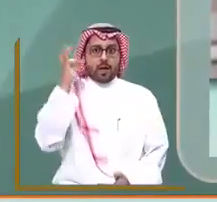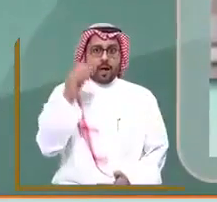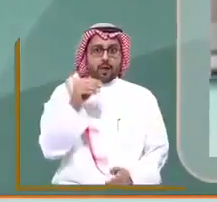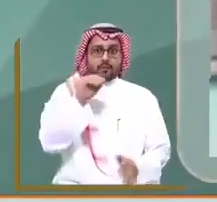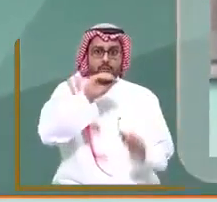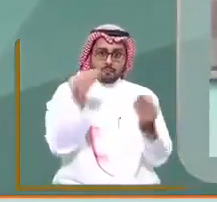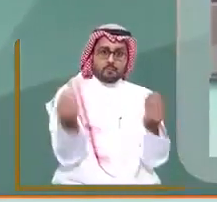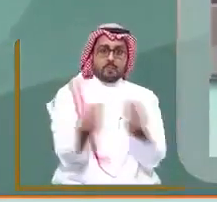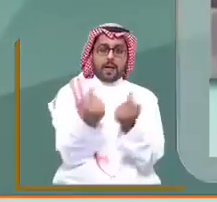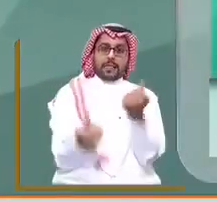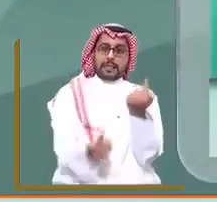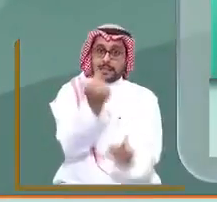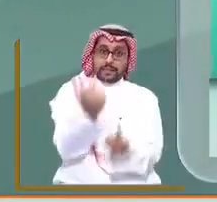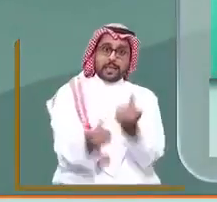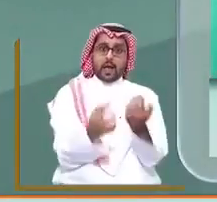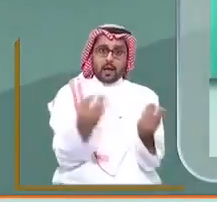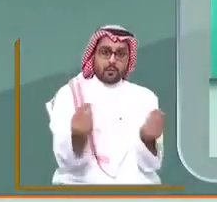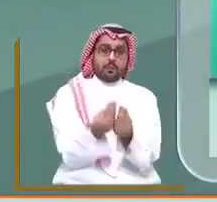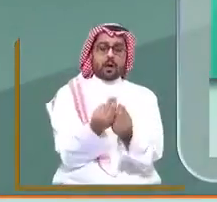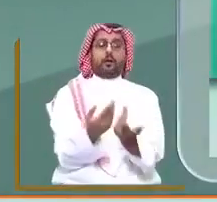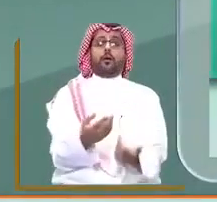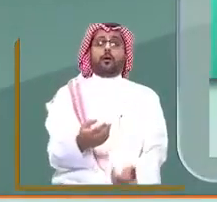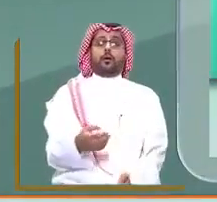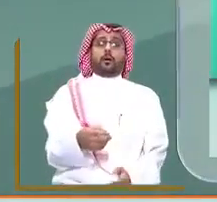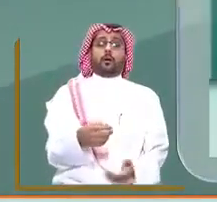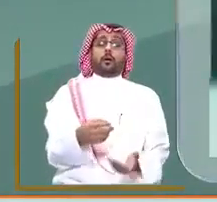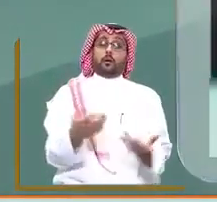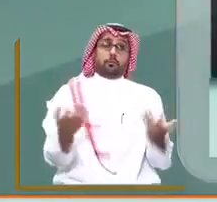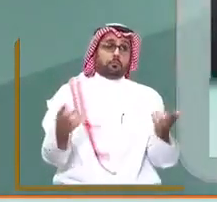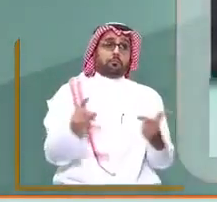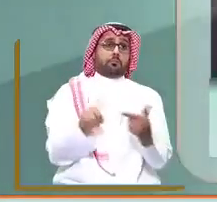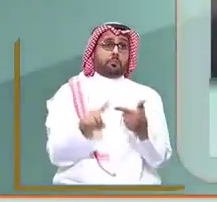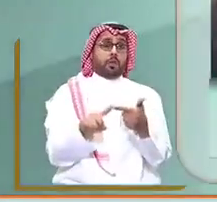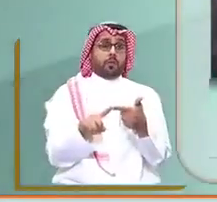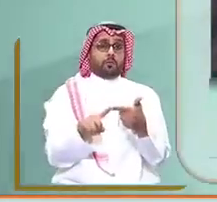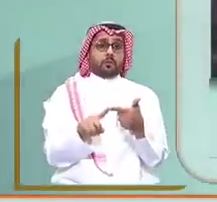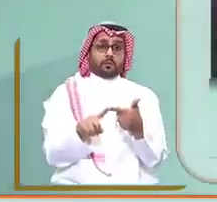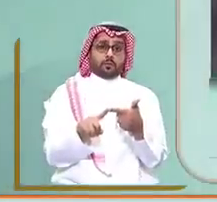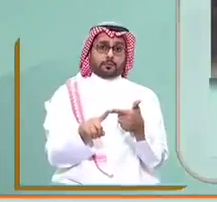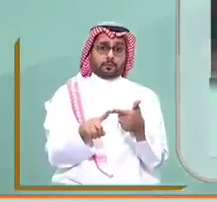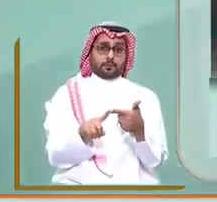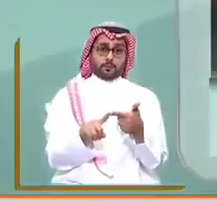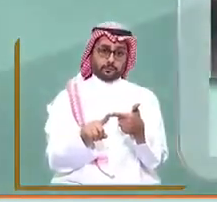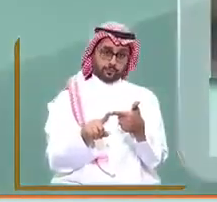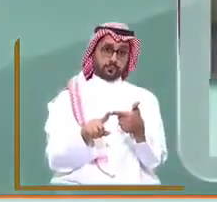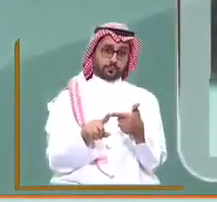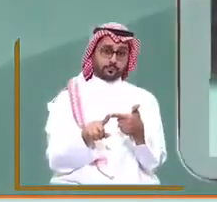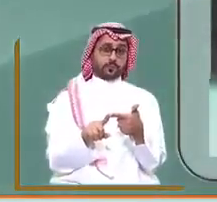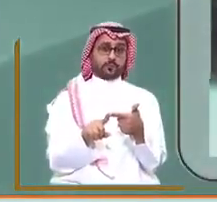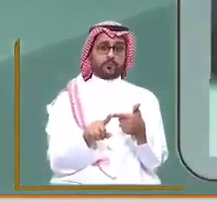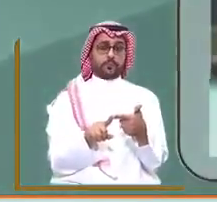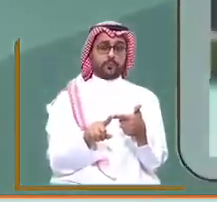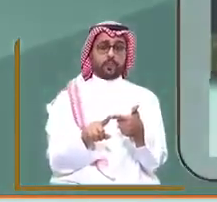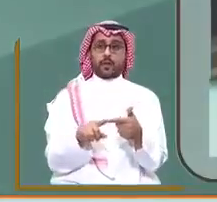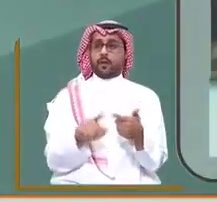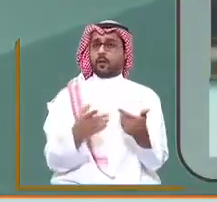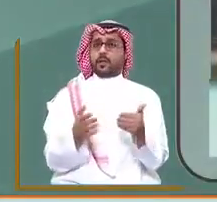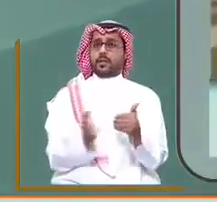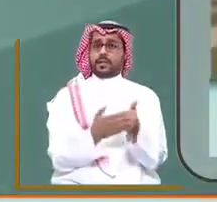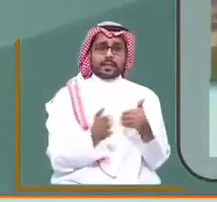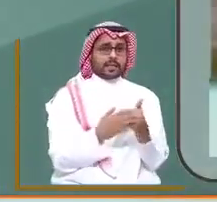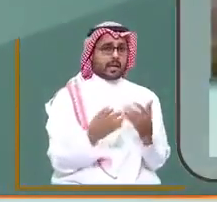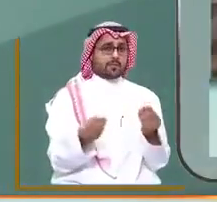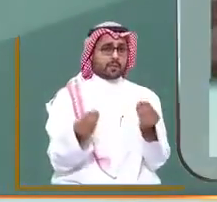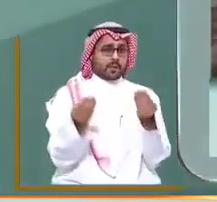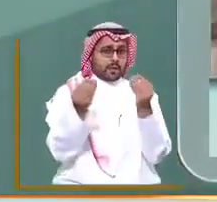الارتفيشال انتليجنس والذكاء الاصطناعي في القطاع الزراعي، او فيما يتعلق باستخدام ما يسمى